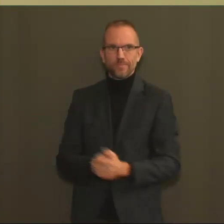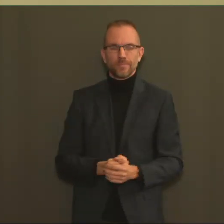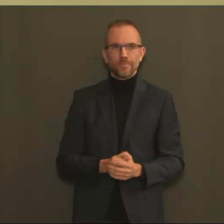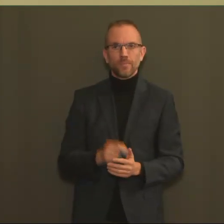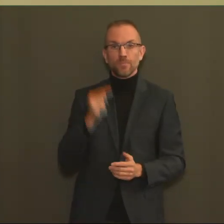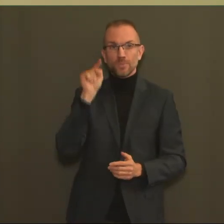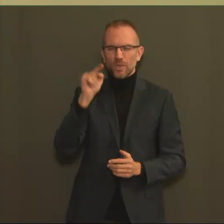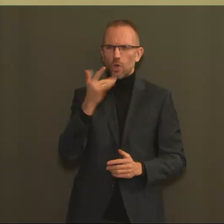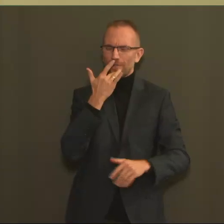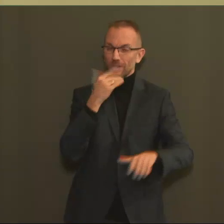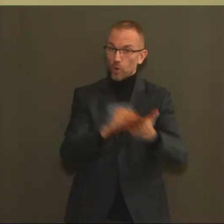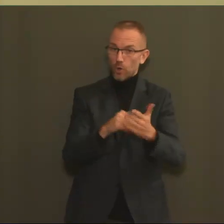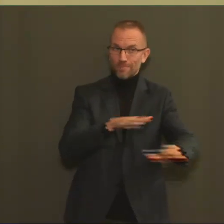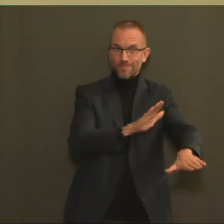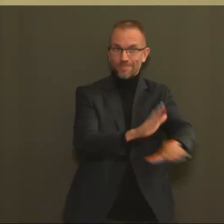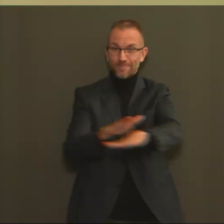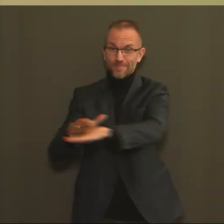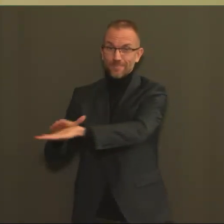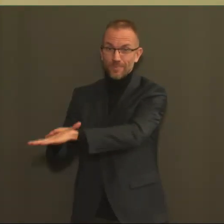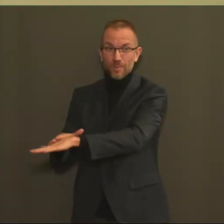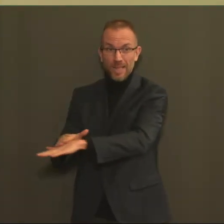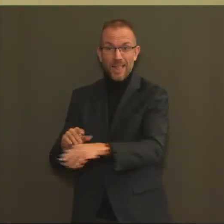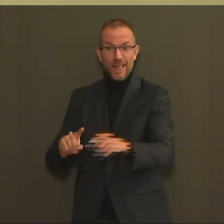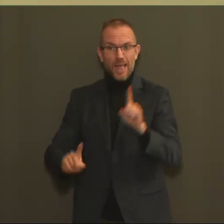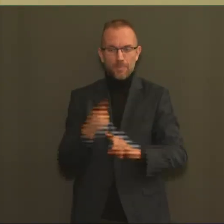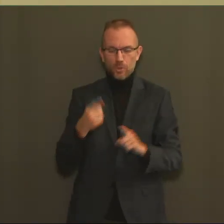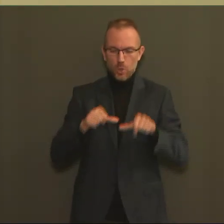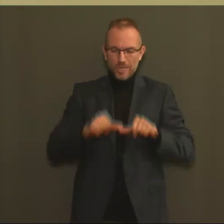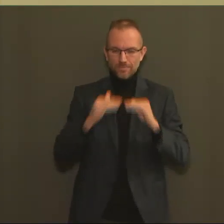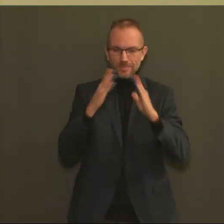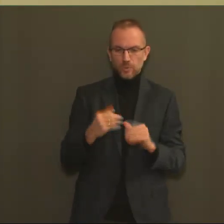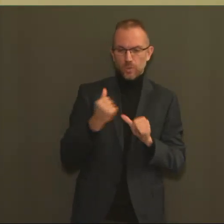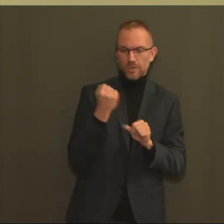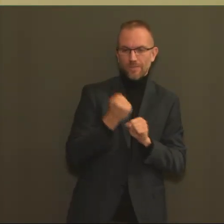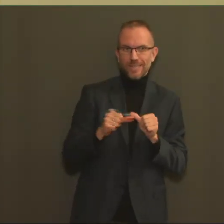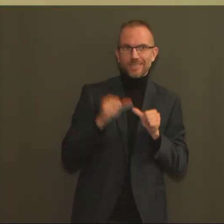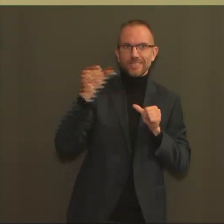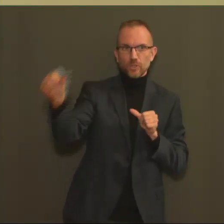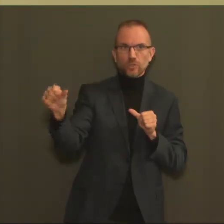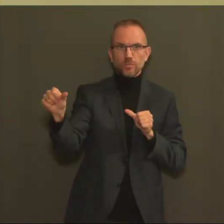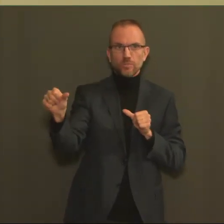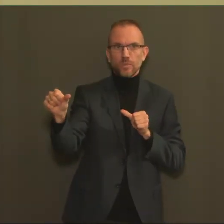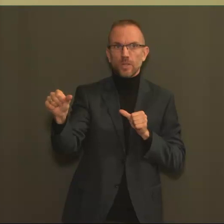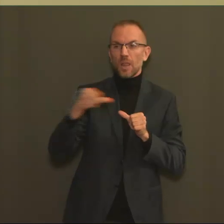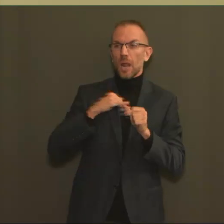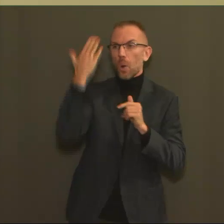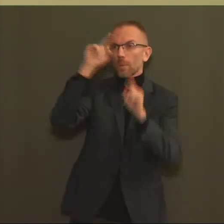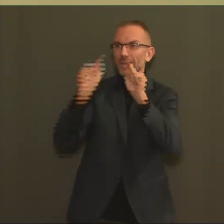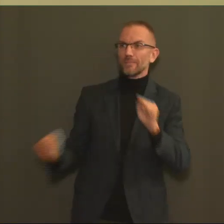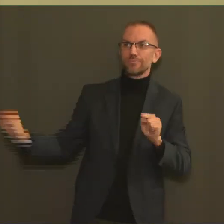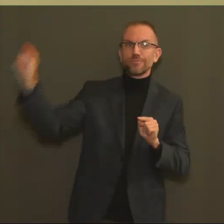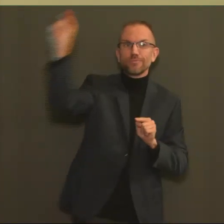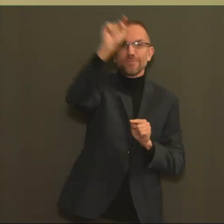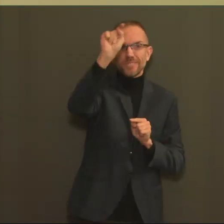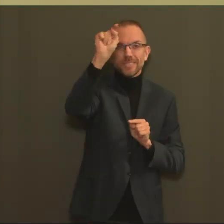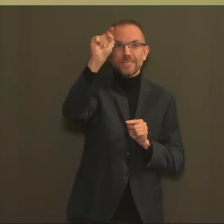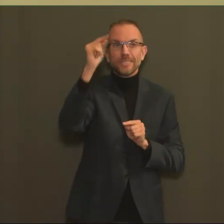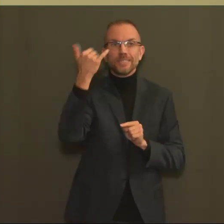gezamenlijk ze kiespijn dan db qcon pro china de keten het groot rodeko sos dave ermee eens zelf al zo'n term is om